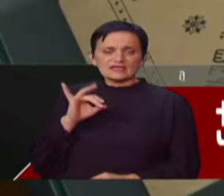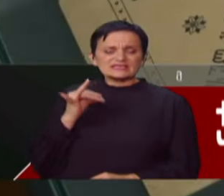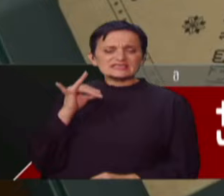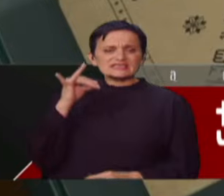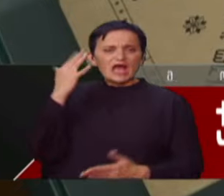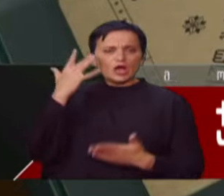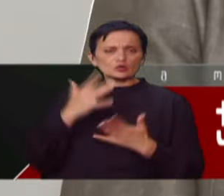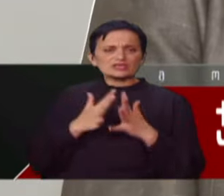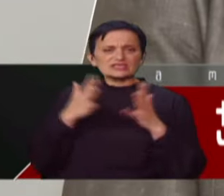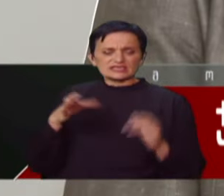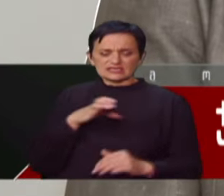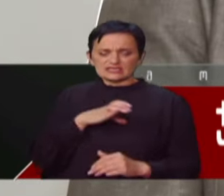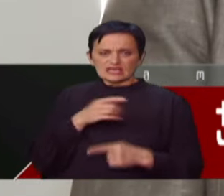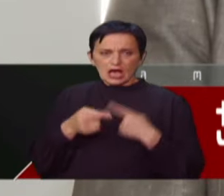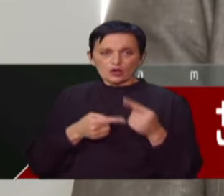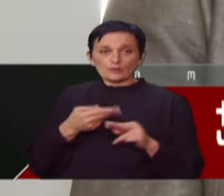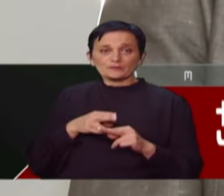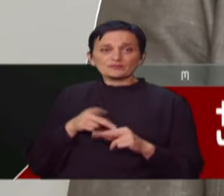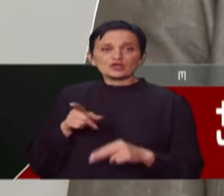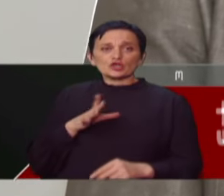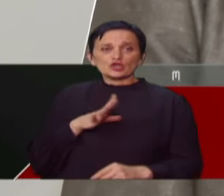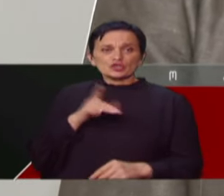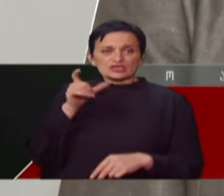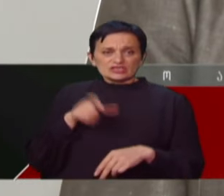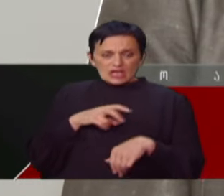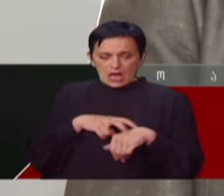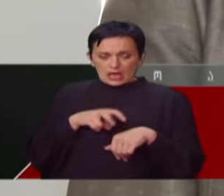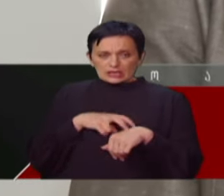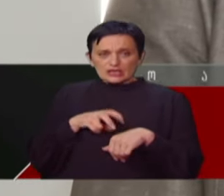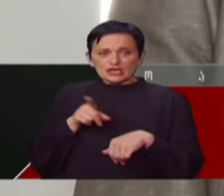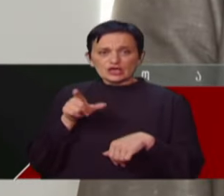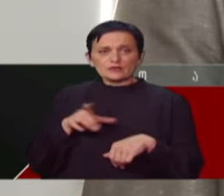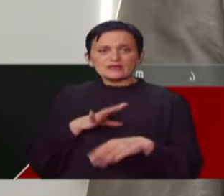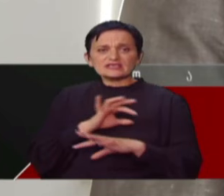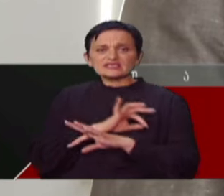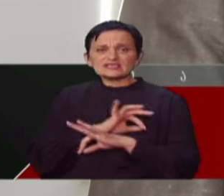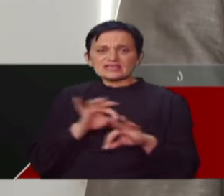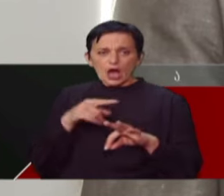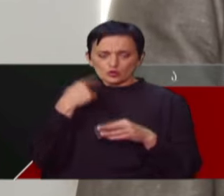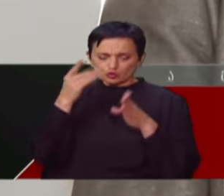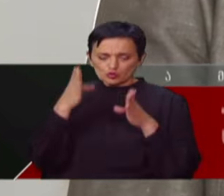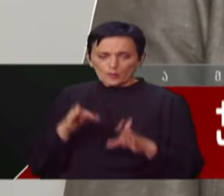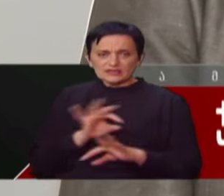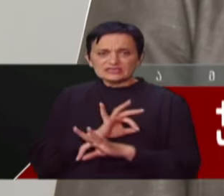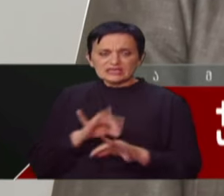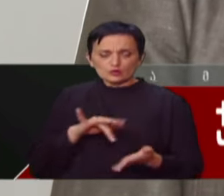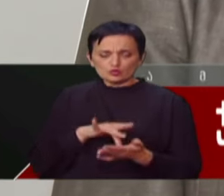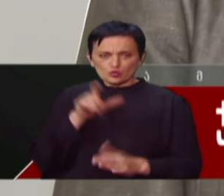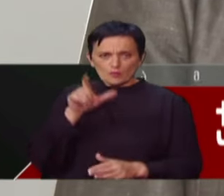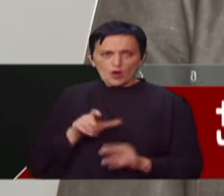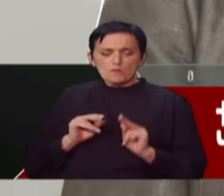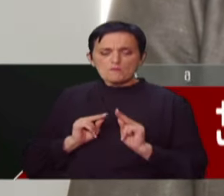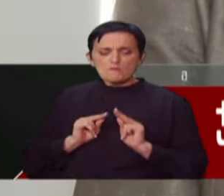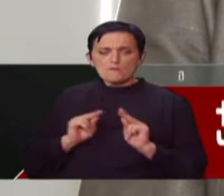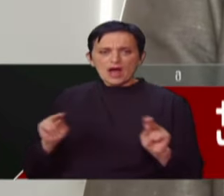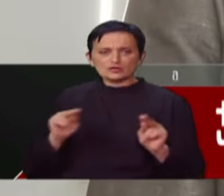საისტორიო დიდი საგანძური. ეს იყო უბწყინვალესი ქირურგი თვითონ, მაგრამ ეს იყო საოცარი პიროვნება, საოცარი მოქალაქე და პატრიოტი